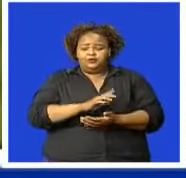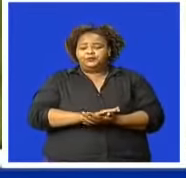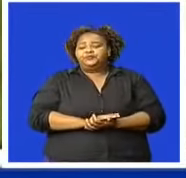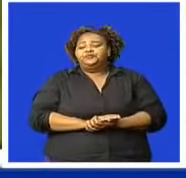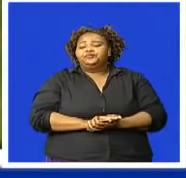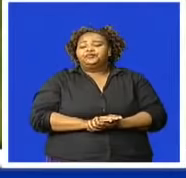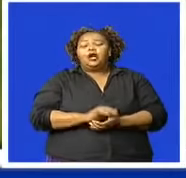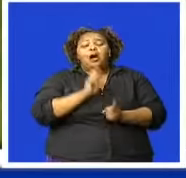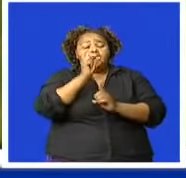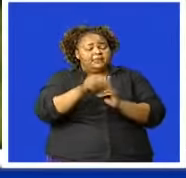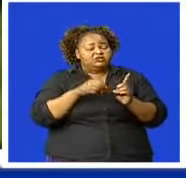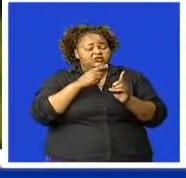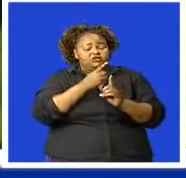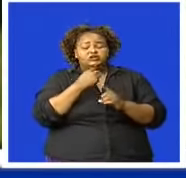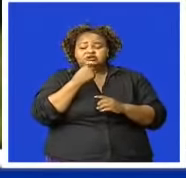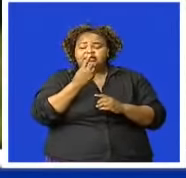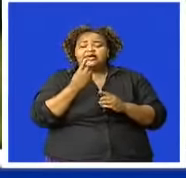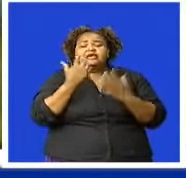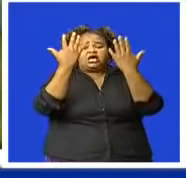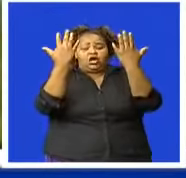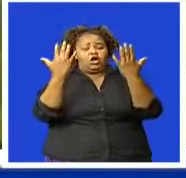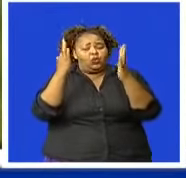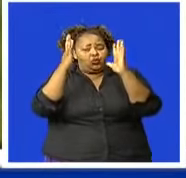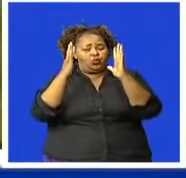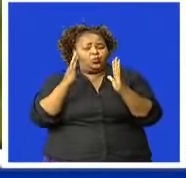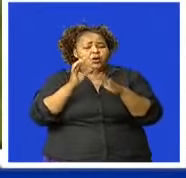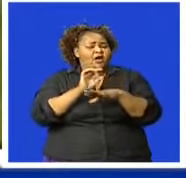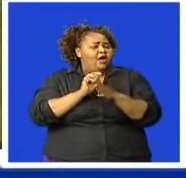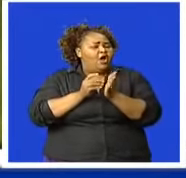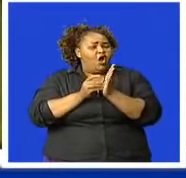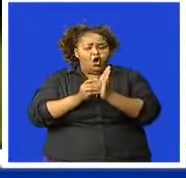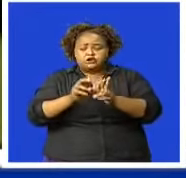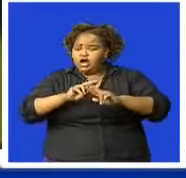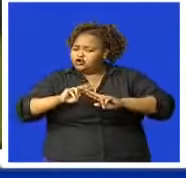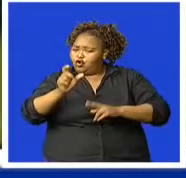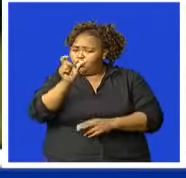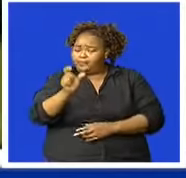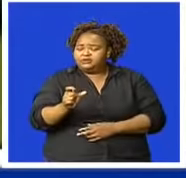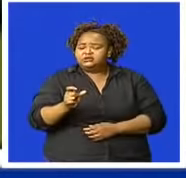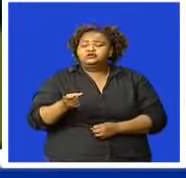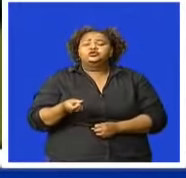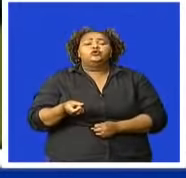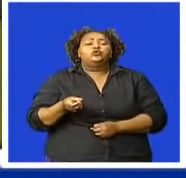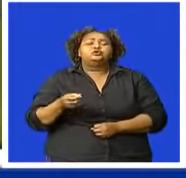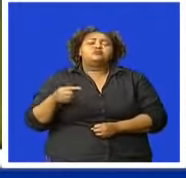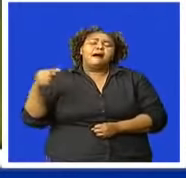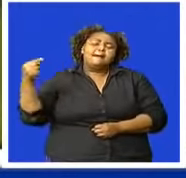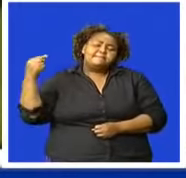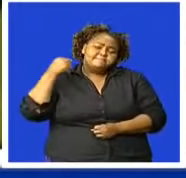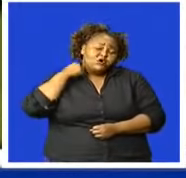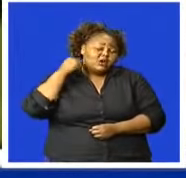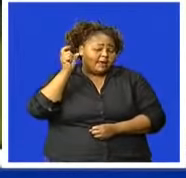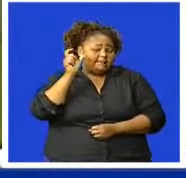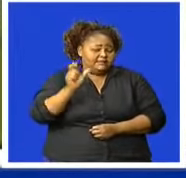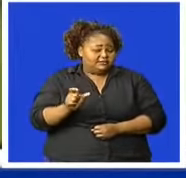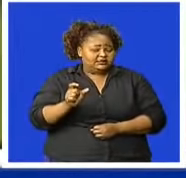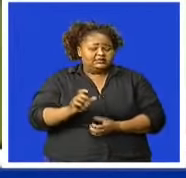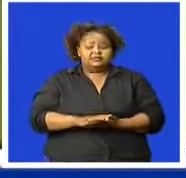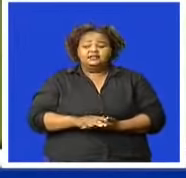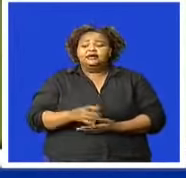bewungakathumeli umuntu ukuthi abe nesandla ekubulaweni kwemuntu nasekulimateni kwalomunye kodwa sive